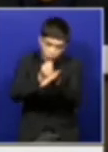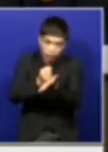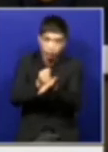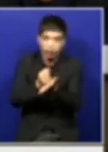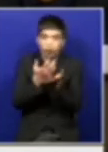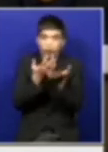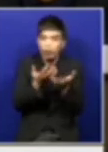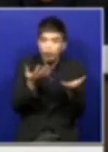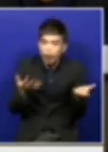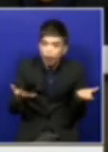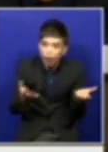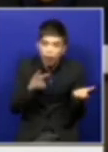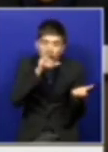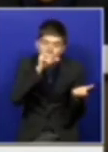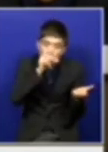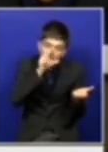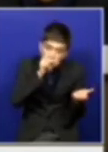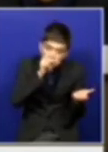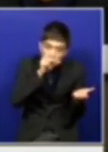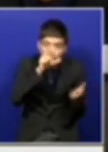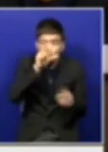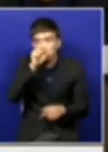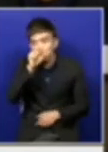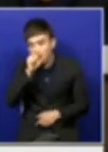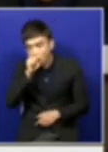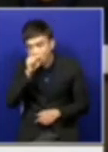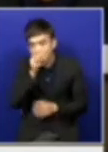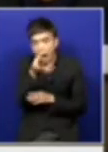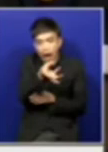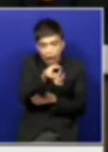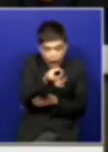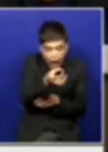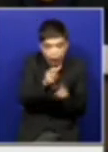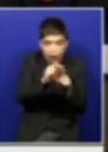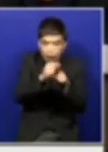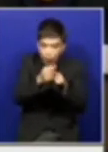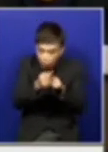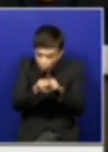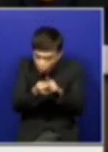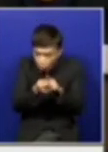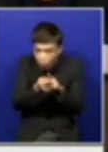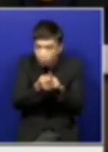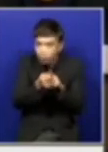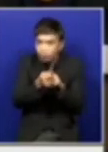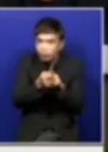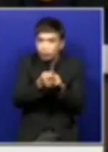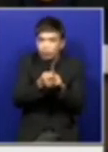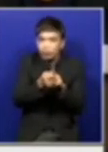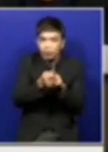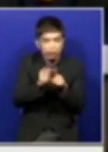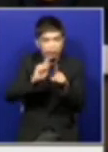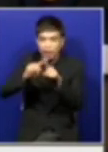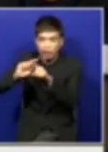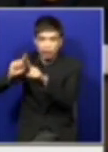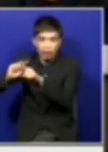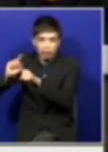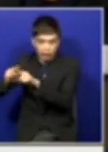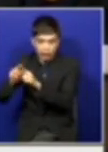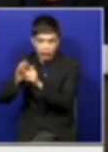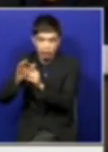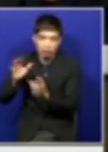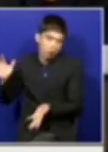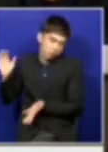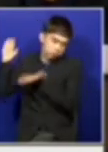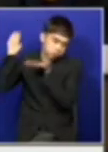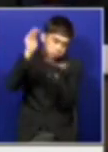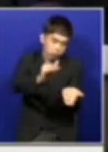ะเป็นพันเป็ดพันไก่พันข้าวพันข้าวโพดพันหลายๆอย่างนะครับที่ส่งลงไปปราก